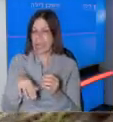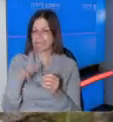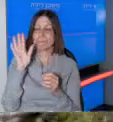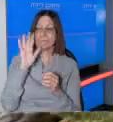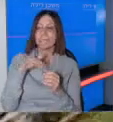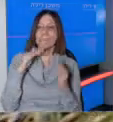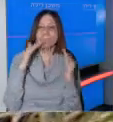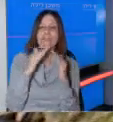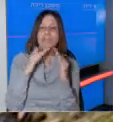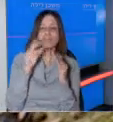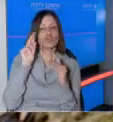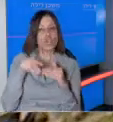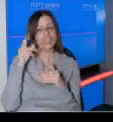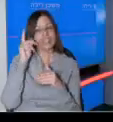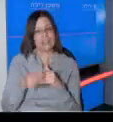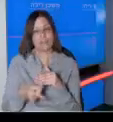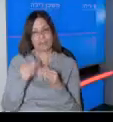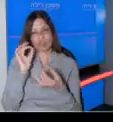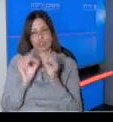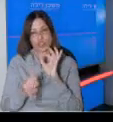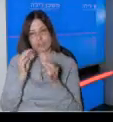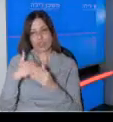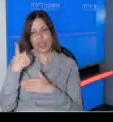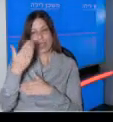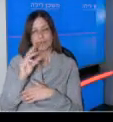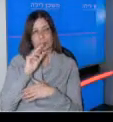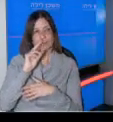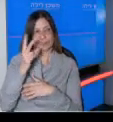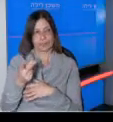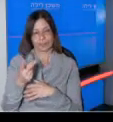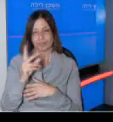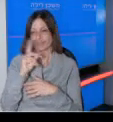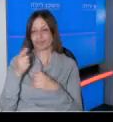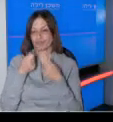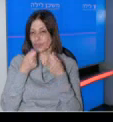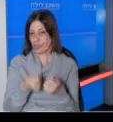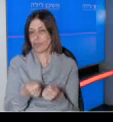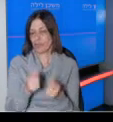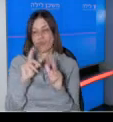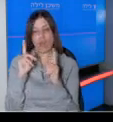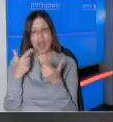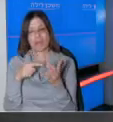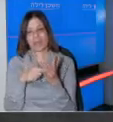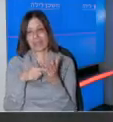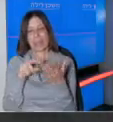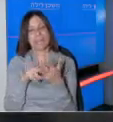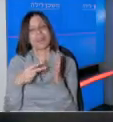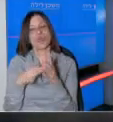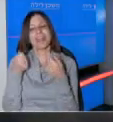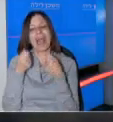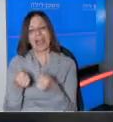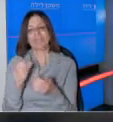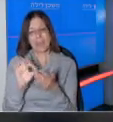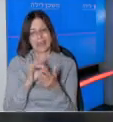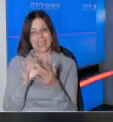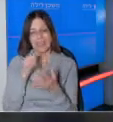בתים שיש עליהם צווים שיפוטיים אחרי שנתיים שבעצם לא אכפו אותם. ולמה אני? בגלל שמדיניות האכיפה שמשרד